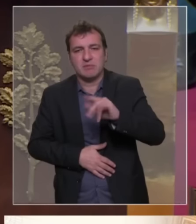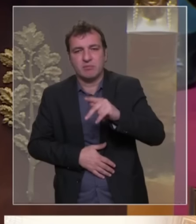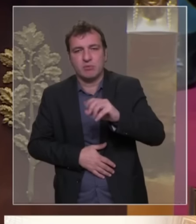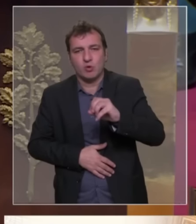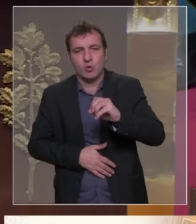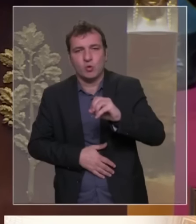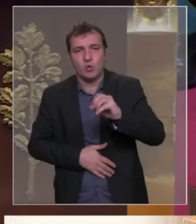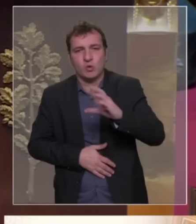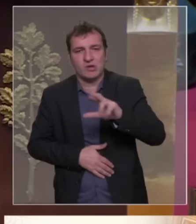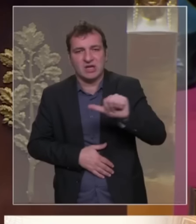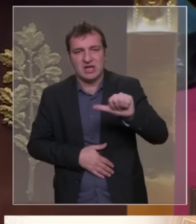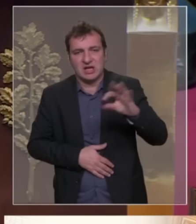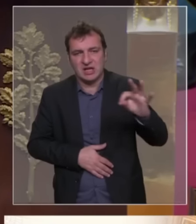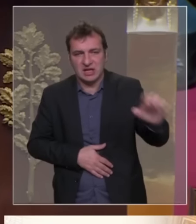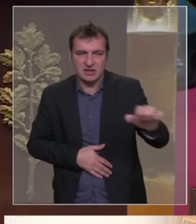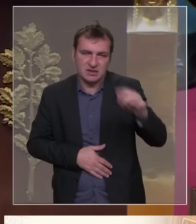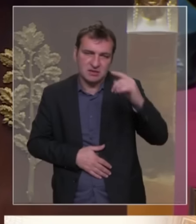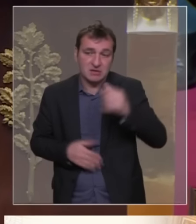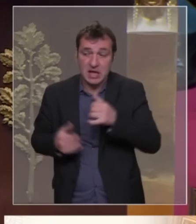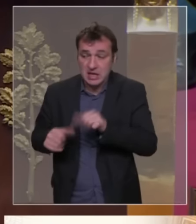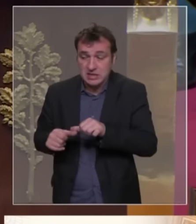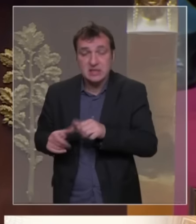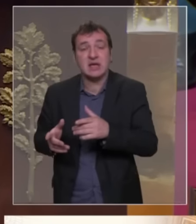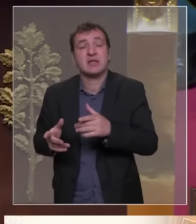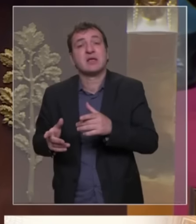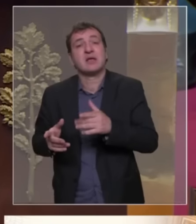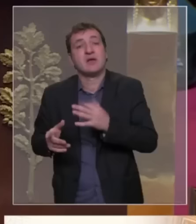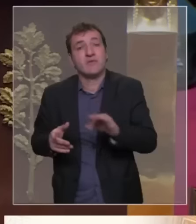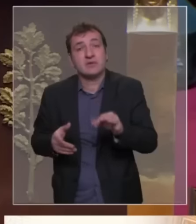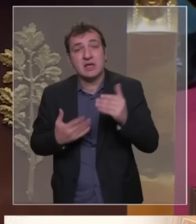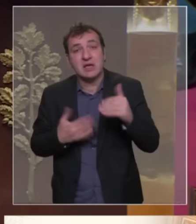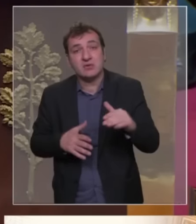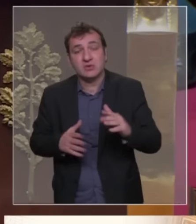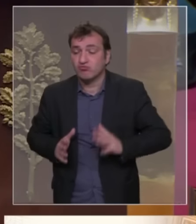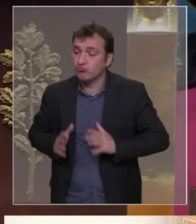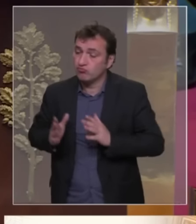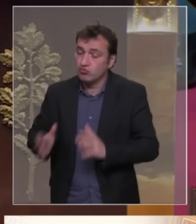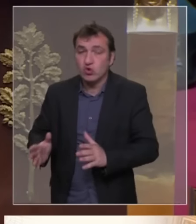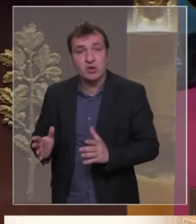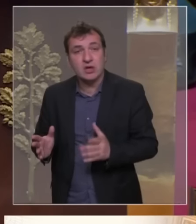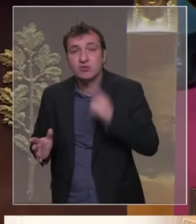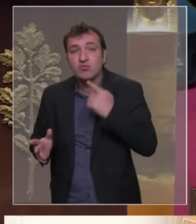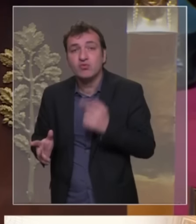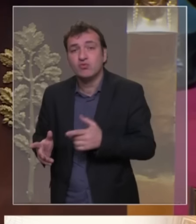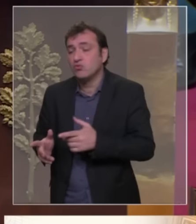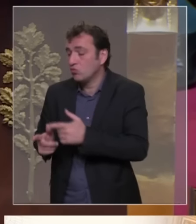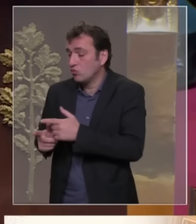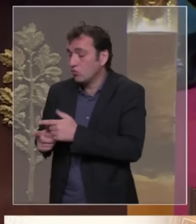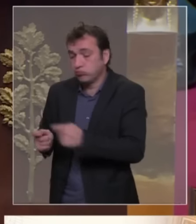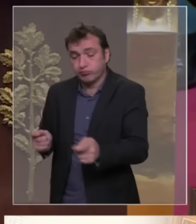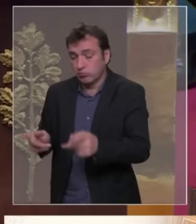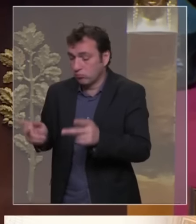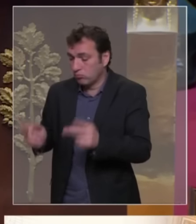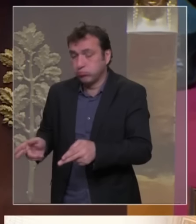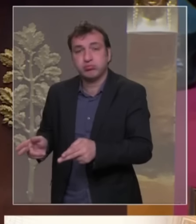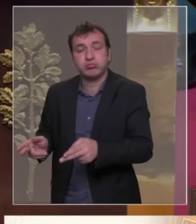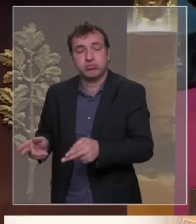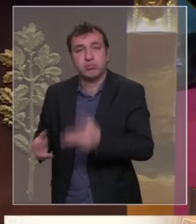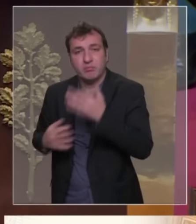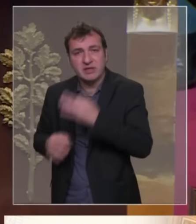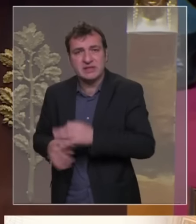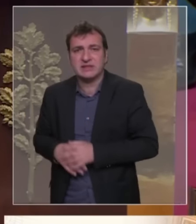internes, français et étrangers, s'engageraient volontairement pour une période donnée et grâce à l'accompagnement de l'État et des